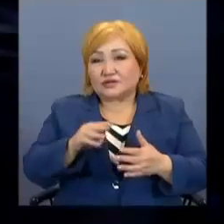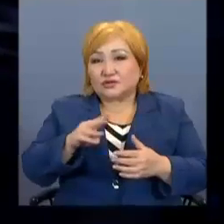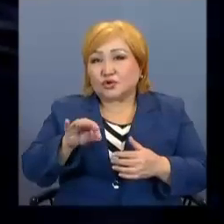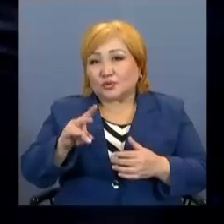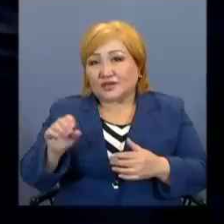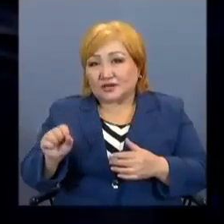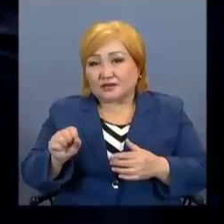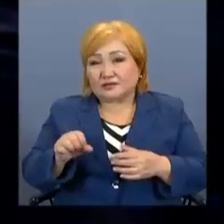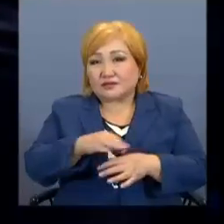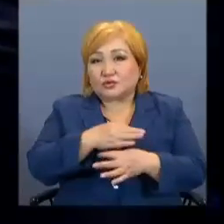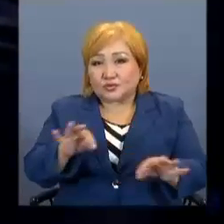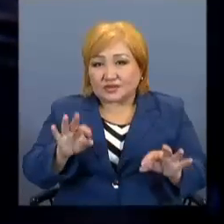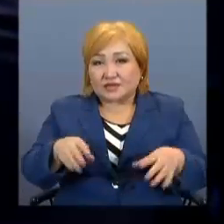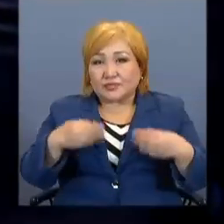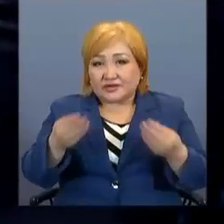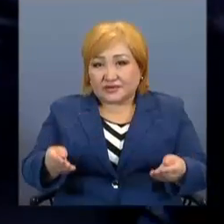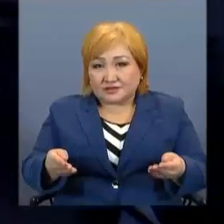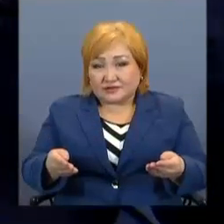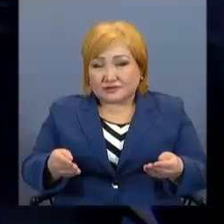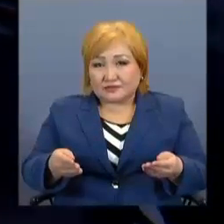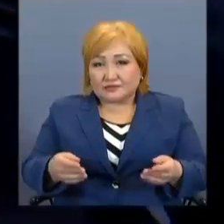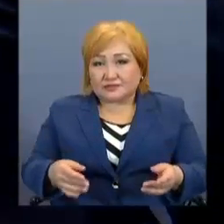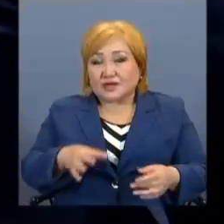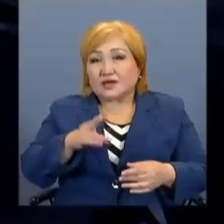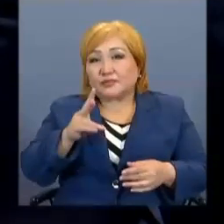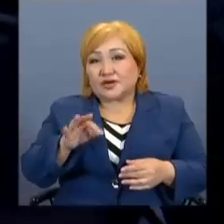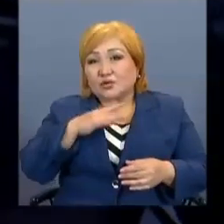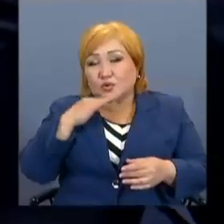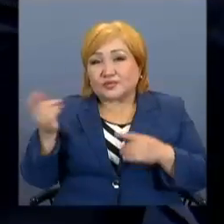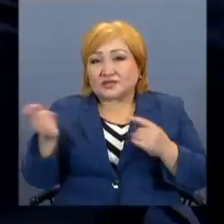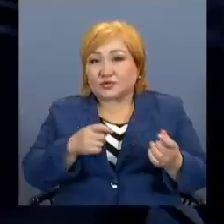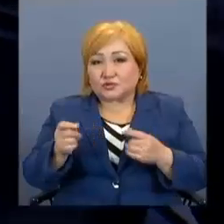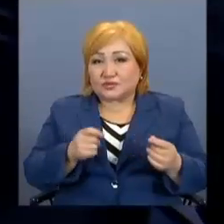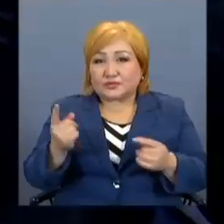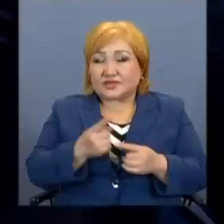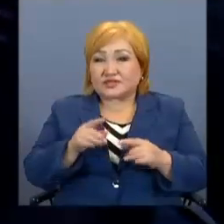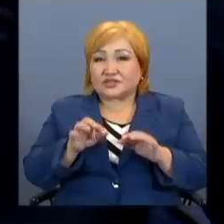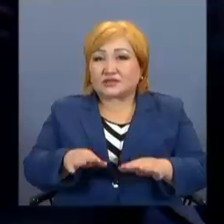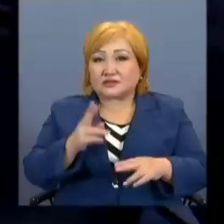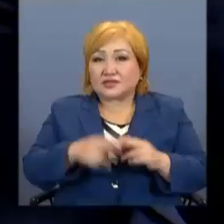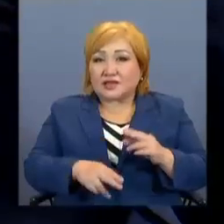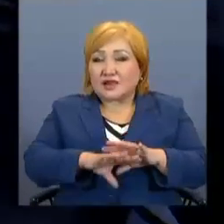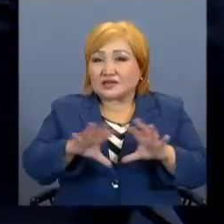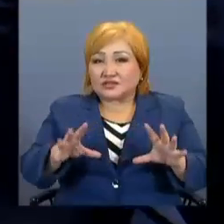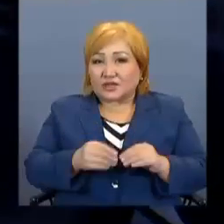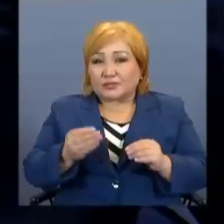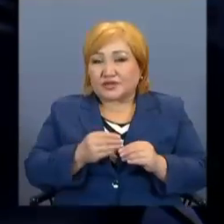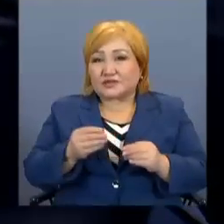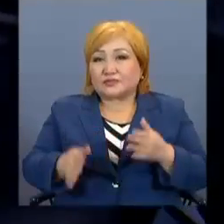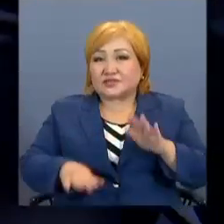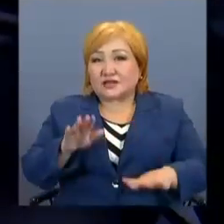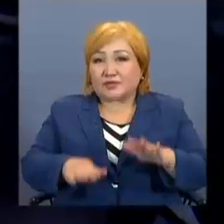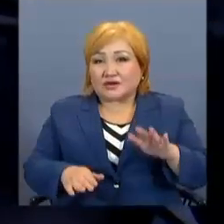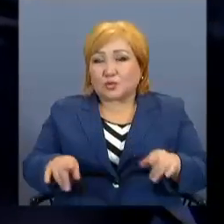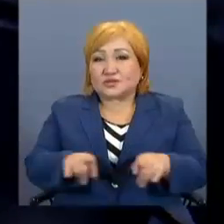Бірақ көп тасымалдаушылардың бір шатасатын жері бар. менің жалпы салмағым осындай, мен жалпы салмақтан